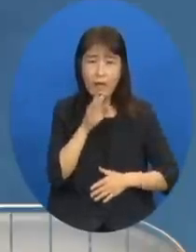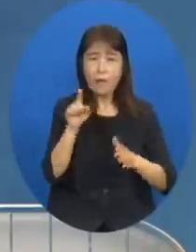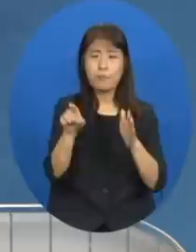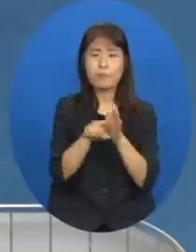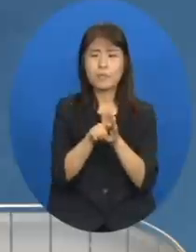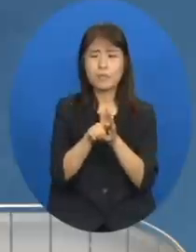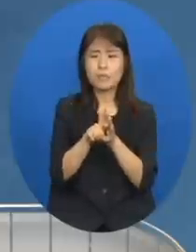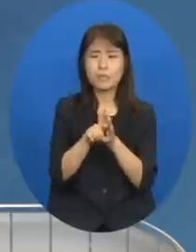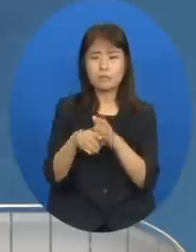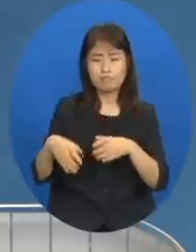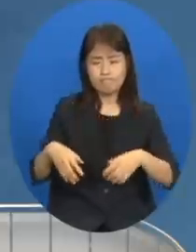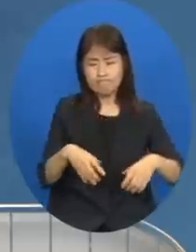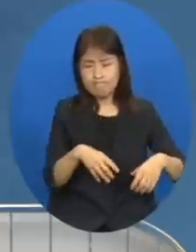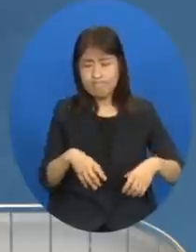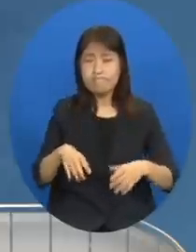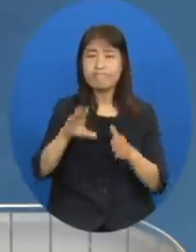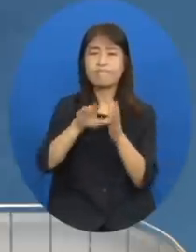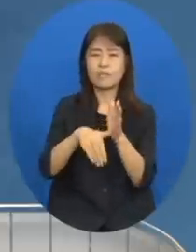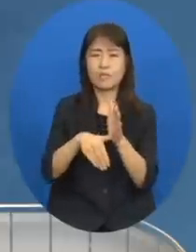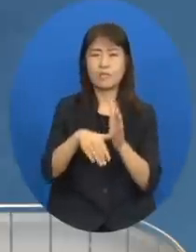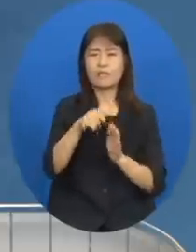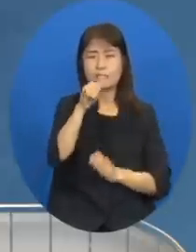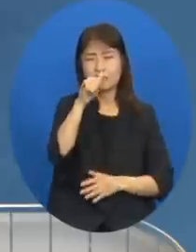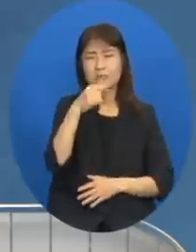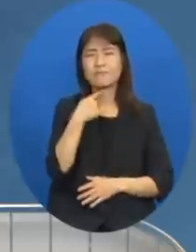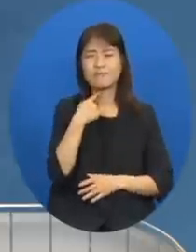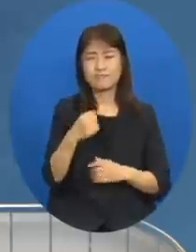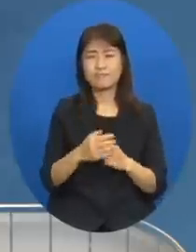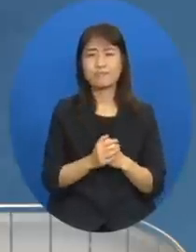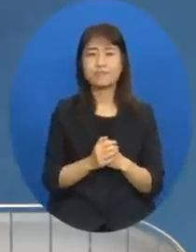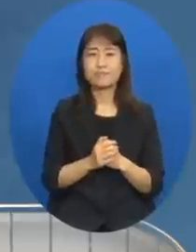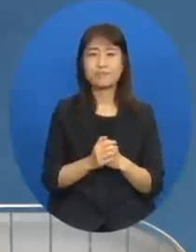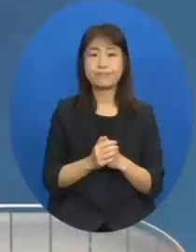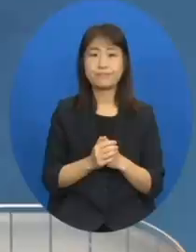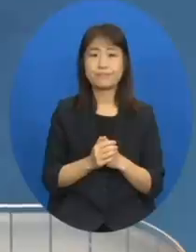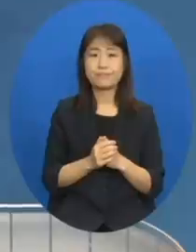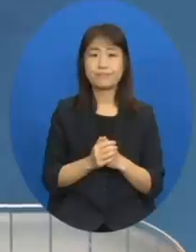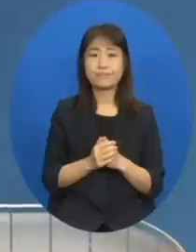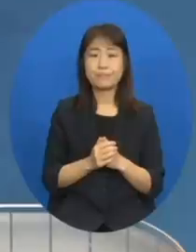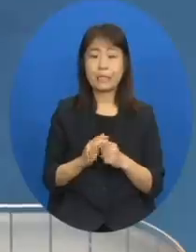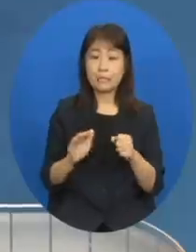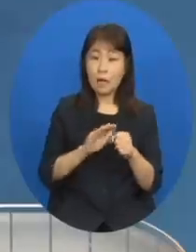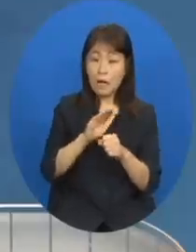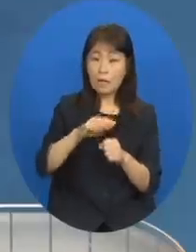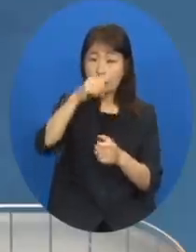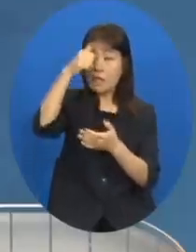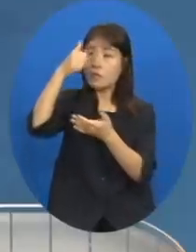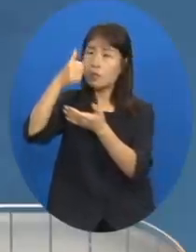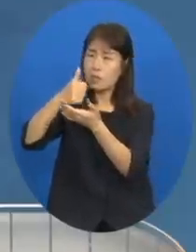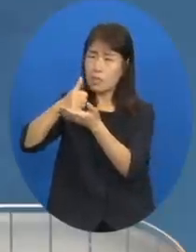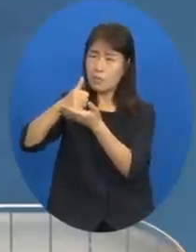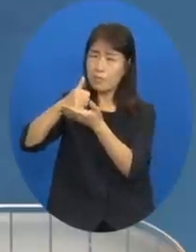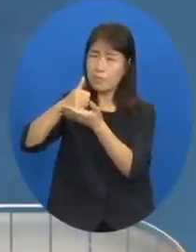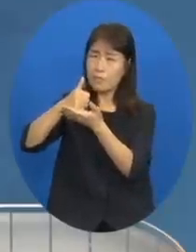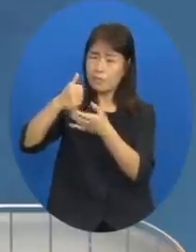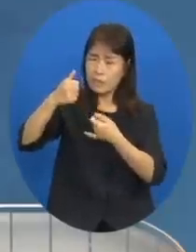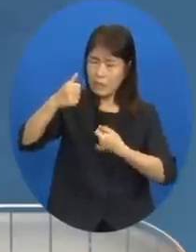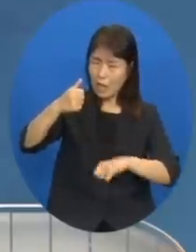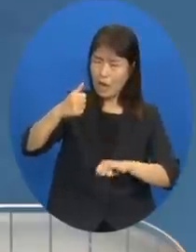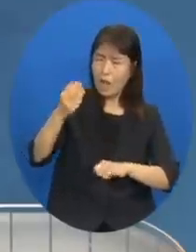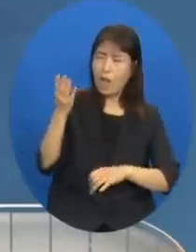믿음이 흔들려 버리더라 우리의 사랑하는 장로님 따님을 얼마 전에